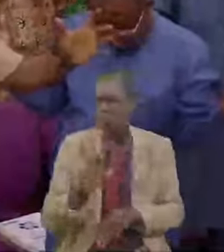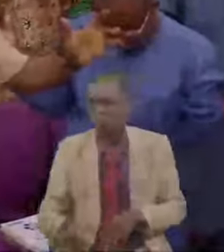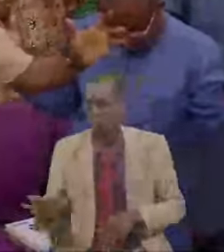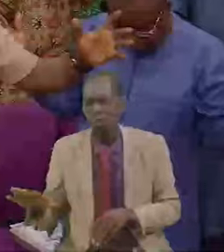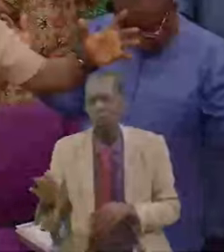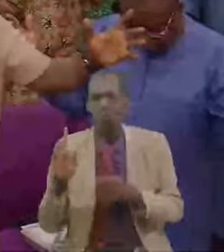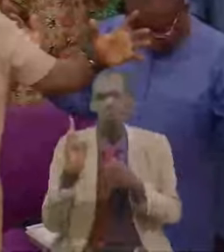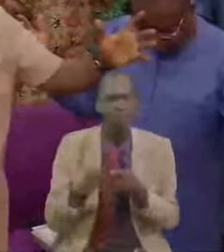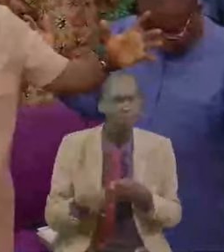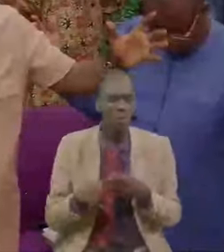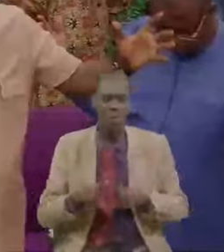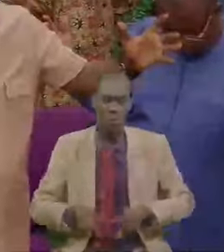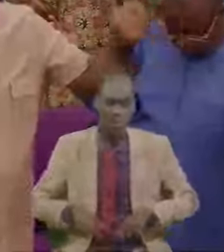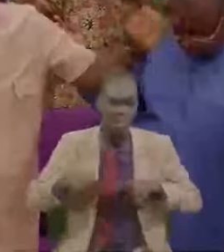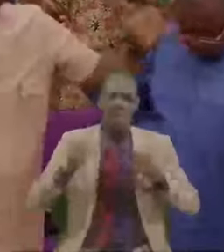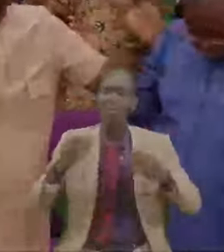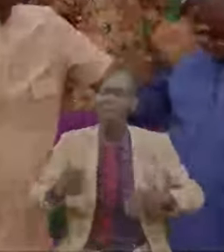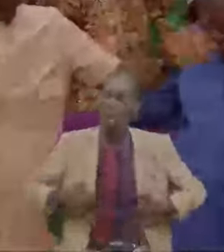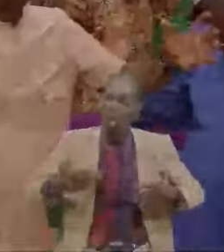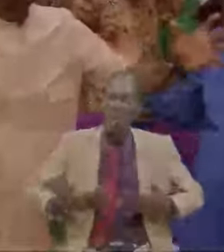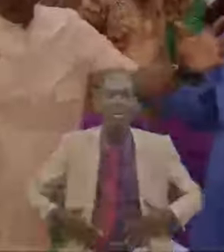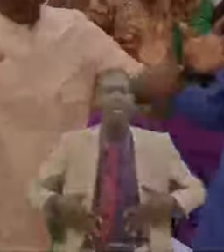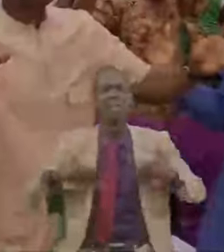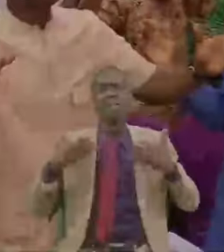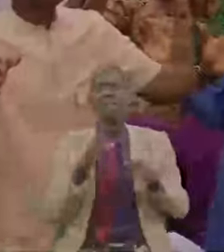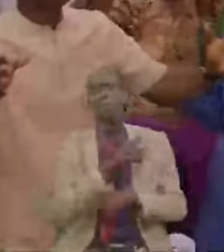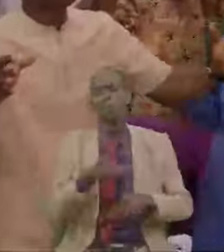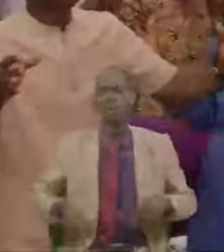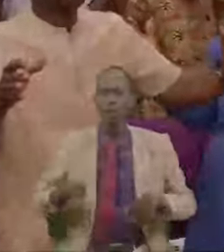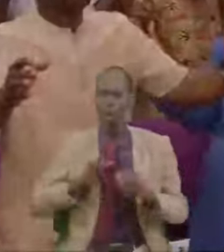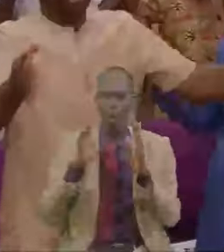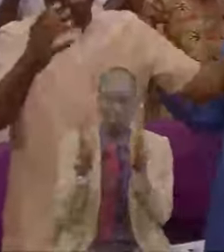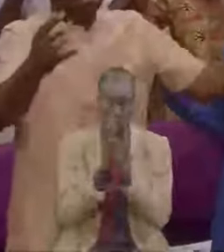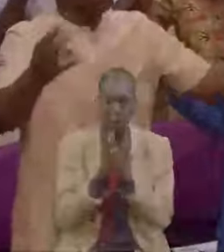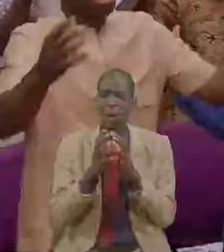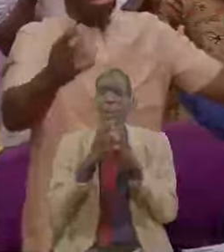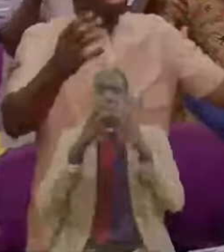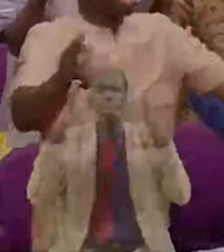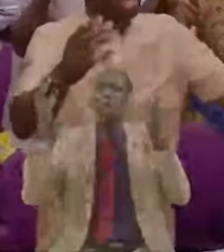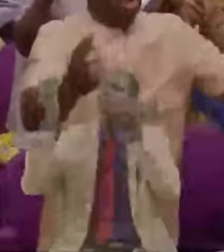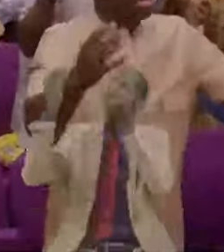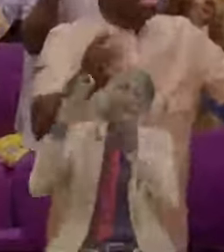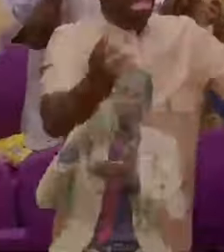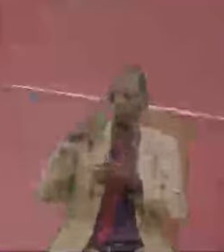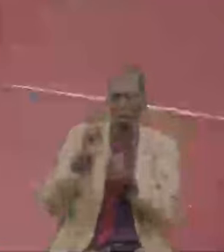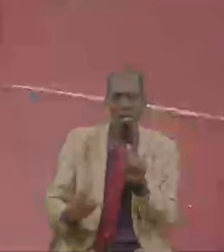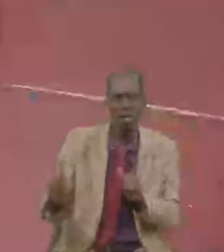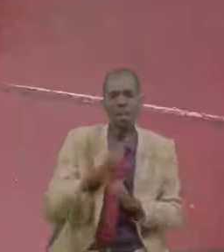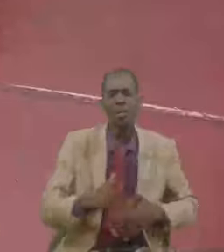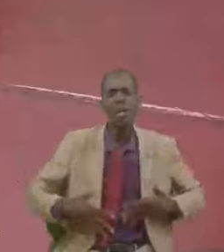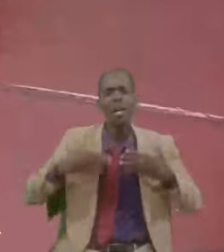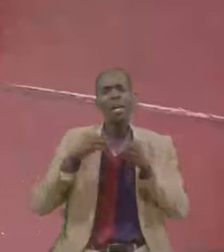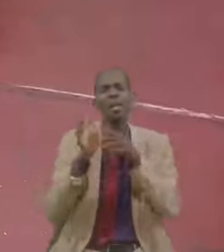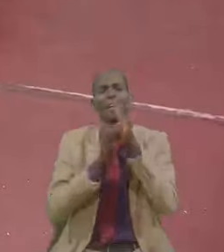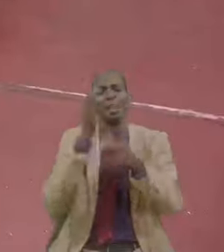enfants, pour mener une vie heureuse. Seigneur, je prie qu'il y ait de provisions abondantes sur chaque vie